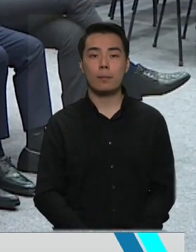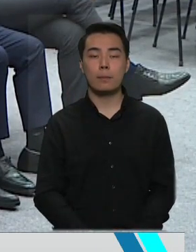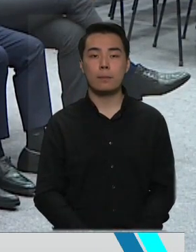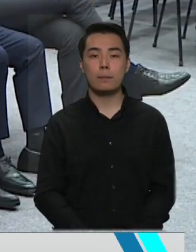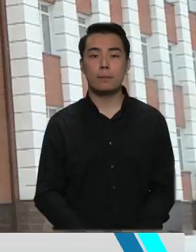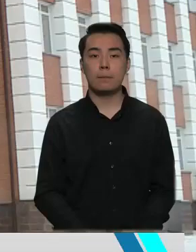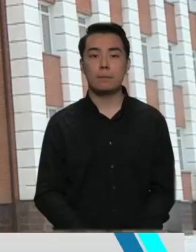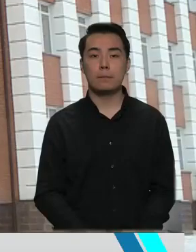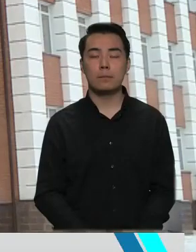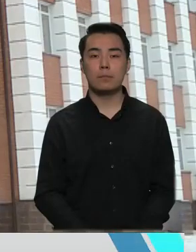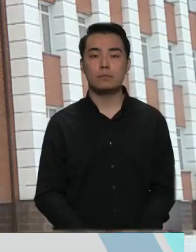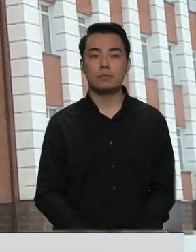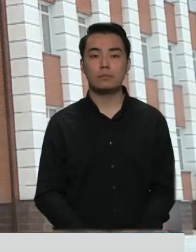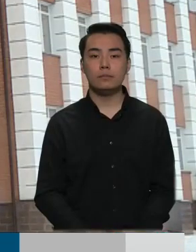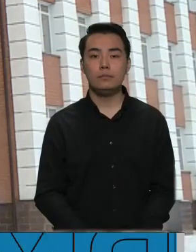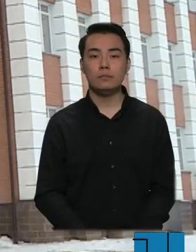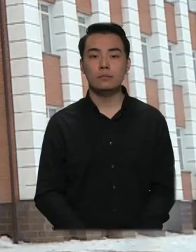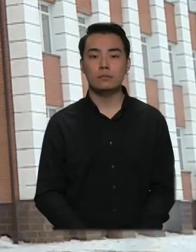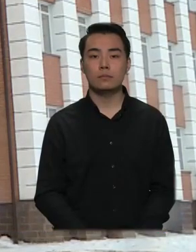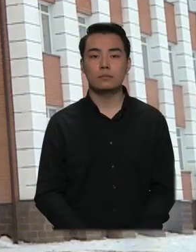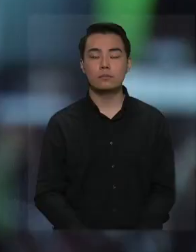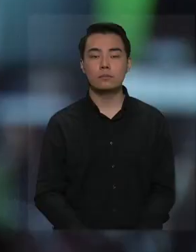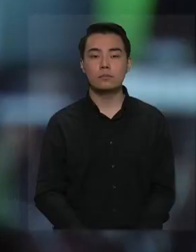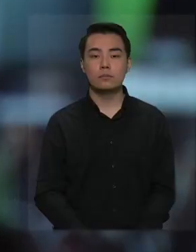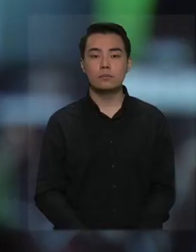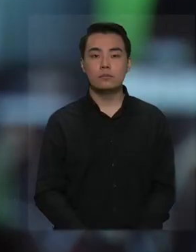адвокатов Акмолинская область Жибек Жолы